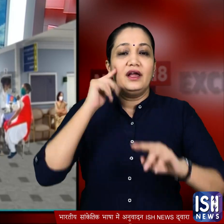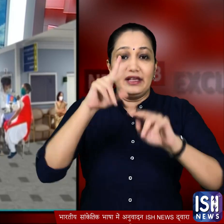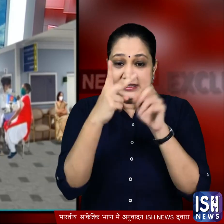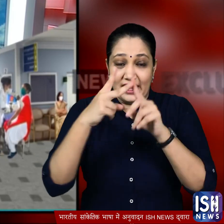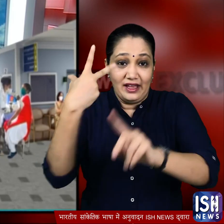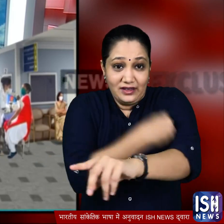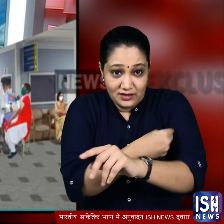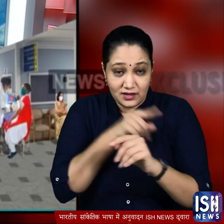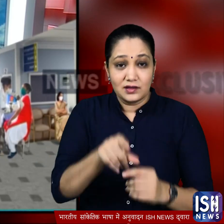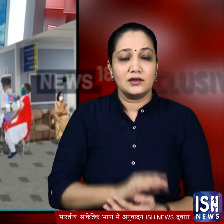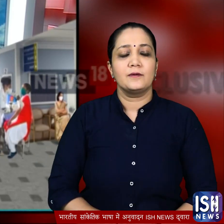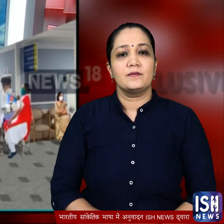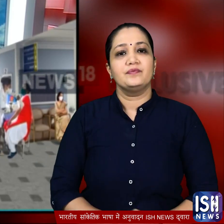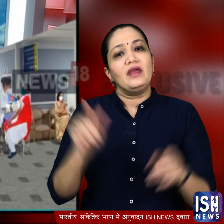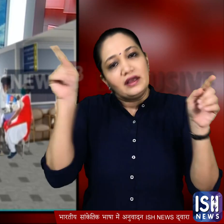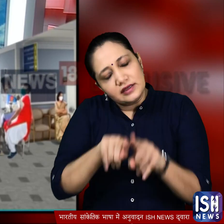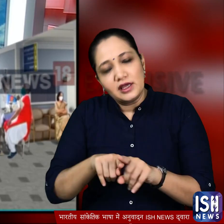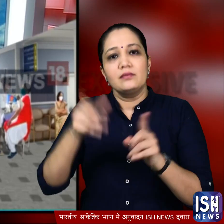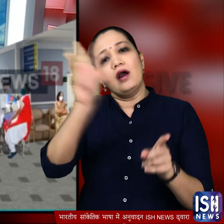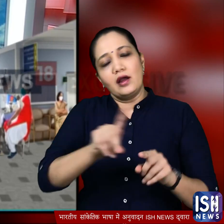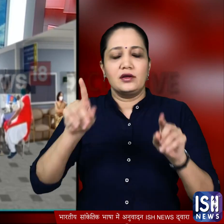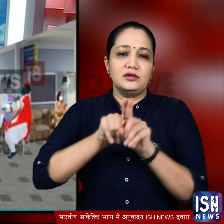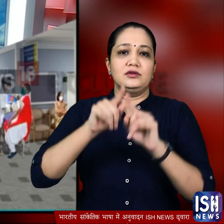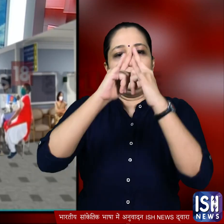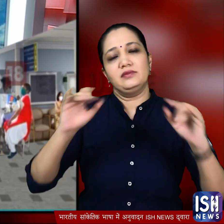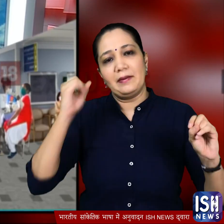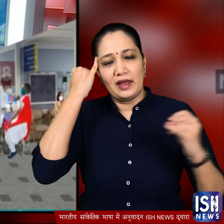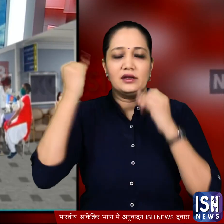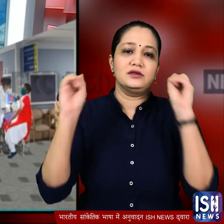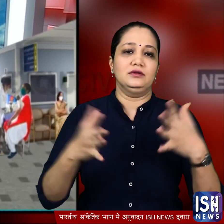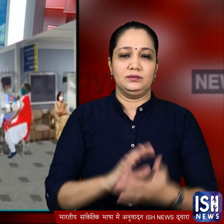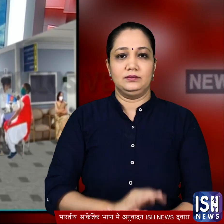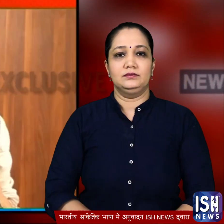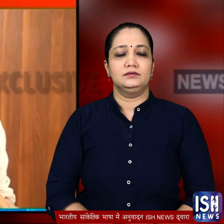कि जब दूसरी डोज लगाने का वक्त आएगा तब फिर ऐसा ही अभियान लगाया जाएगा।